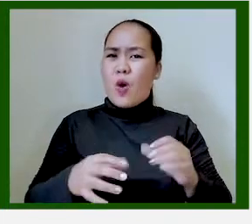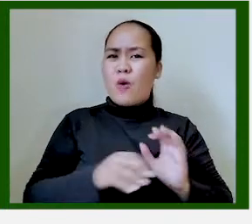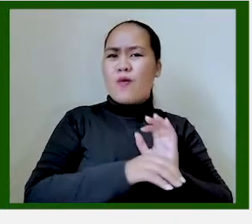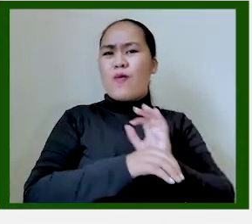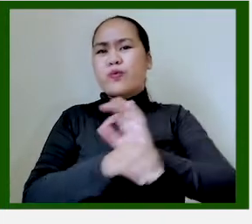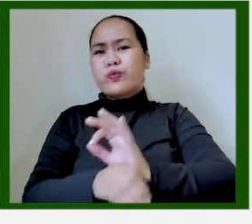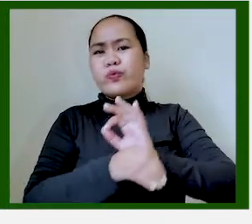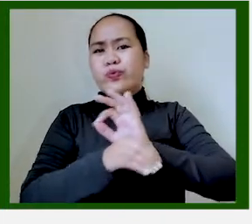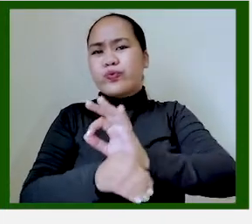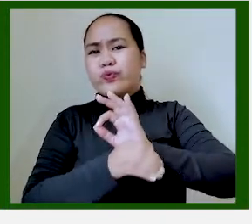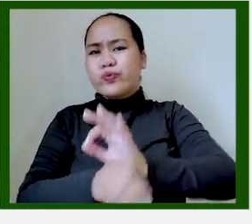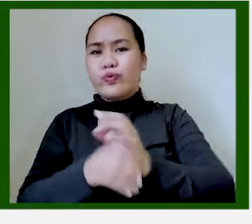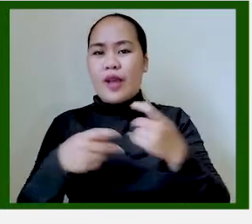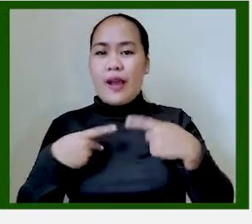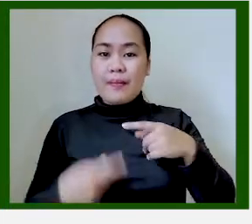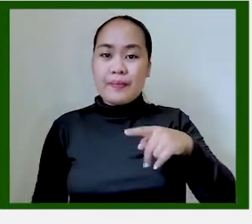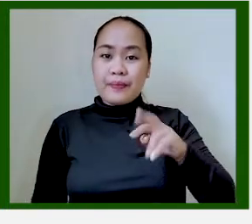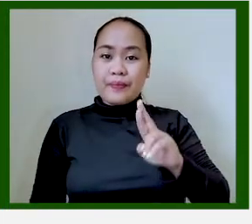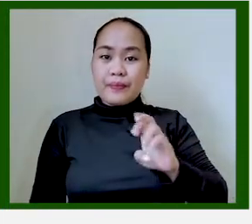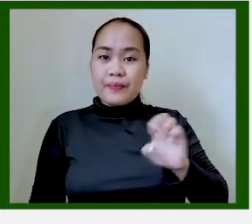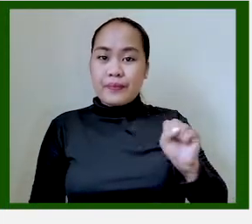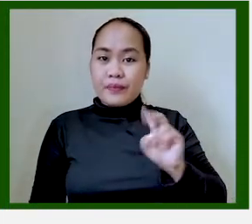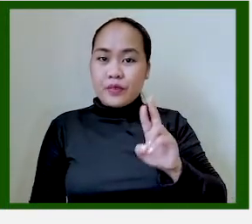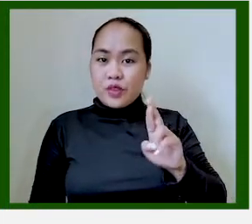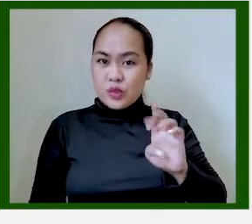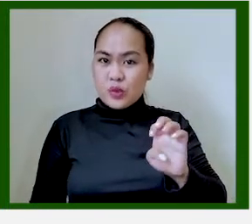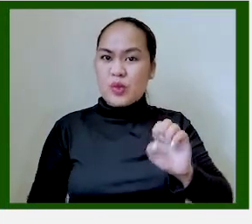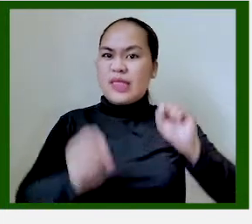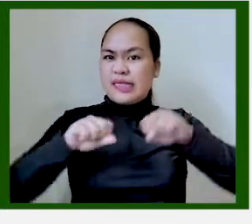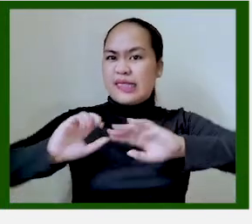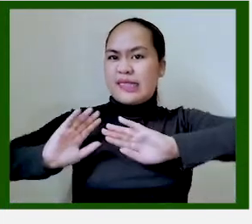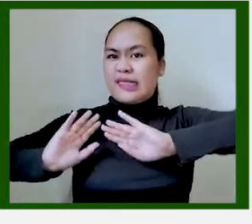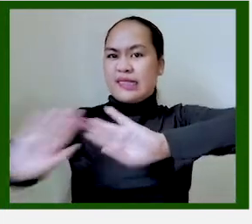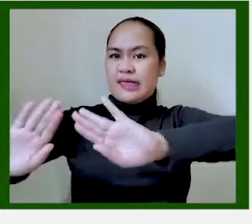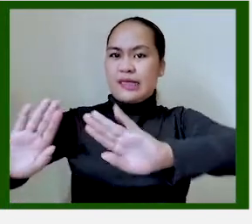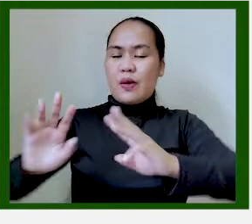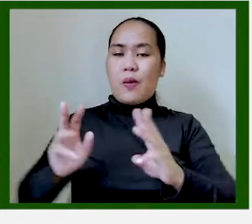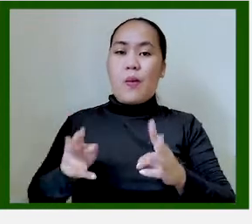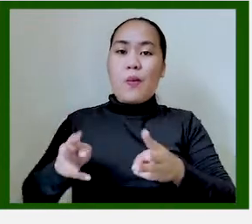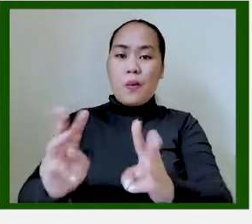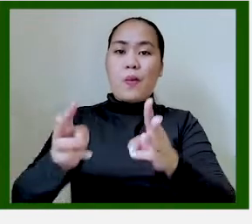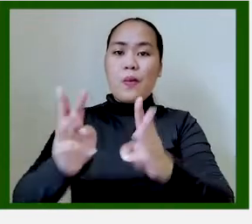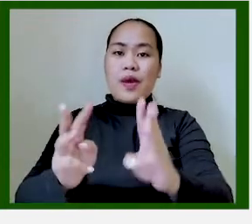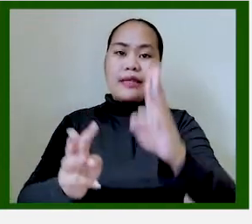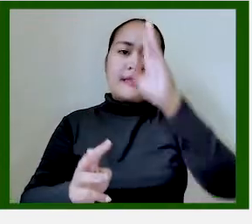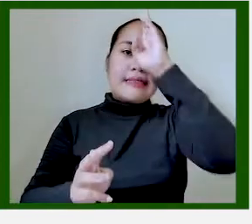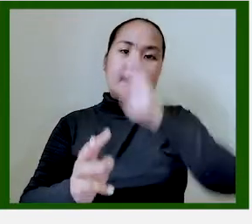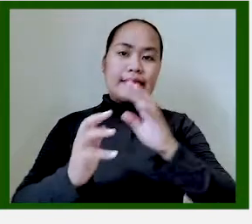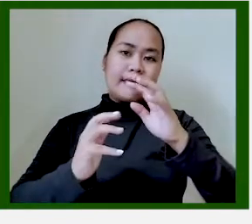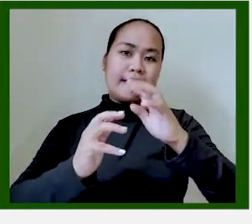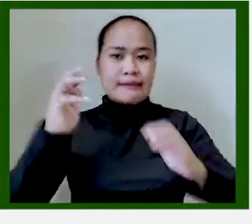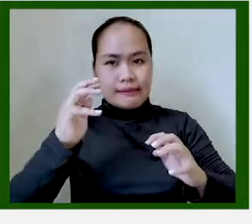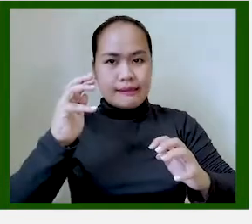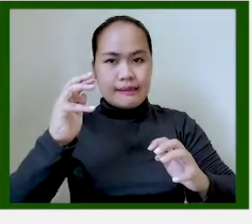pressure, nagkaroon ng paggalaw hanggang sa naitulak ang bahagi ng kalsada, kaya nagkaroon ng bitak.